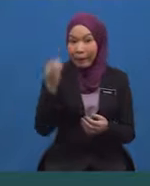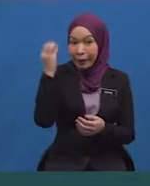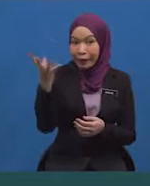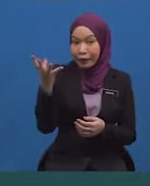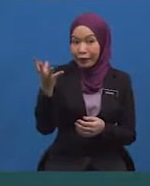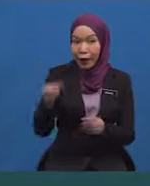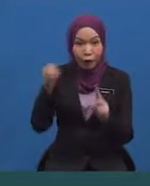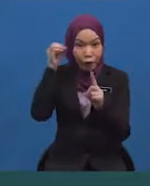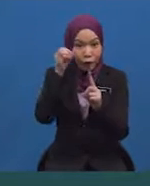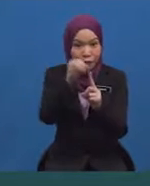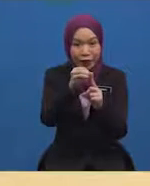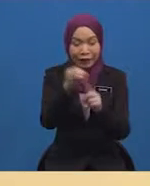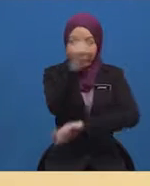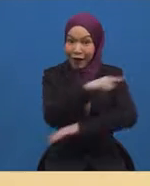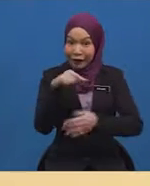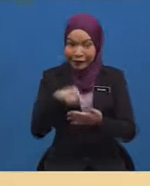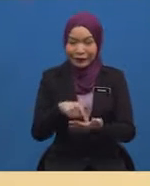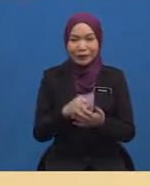pembelajaran kita untuk hari ini.